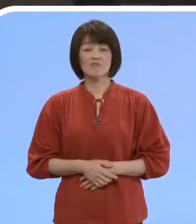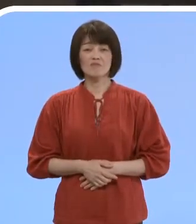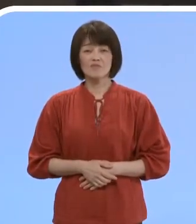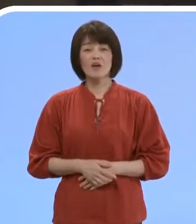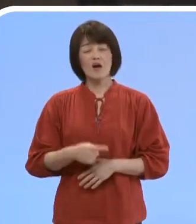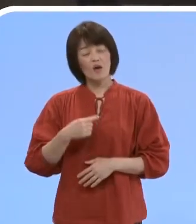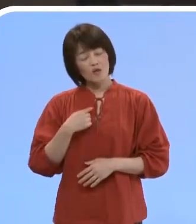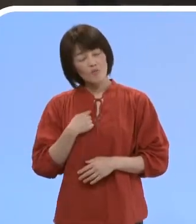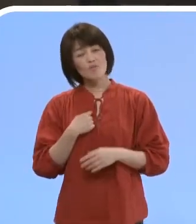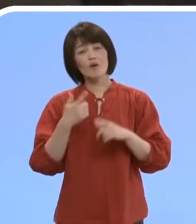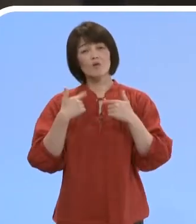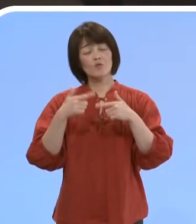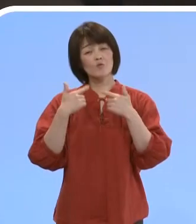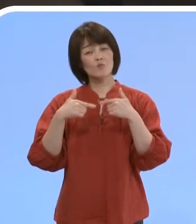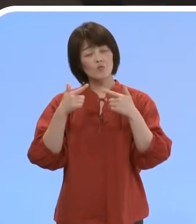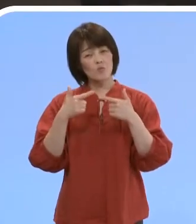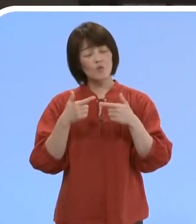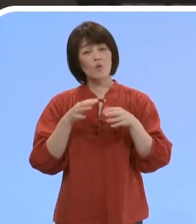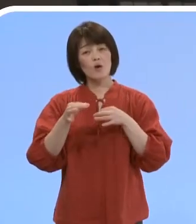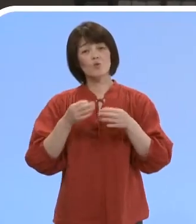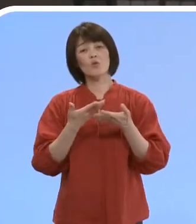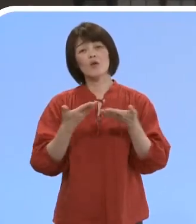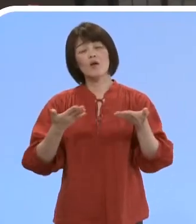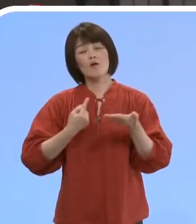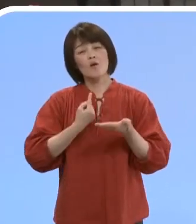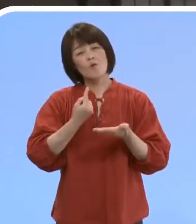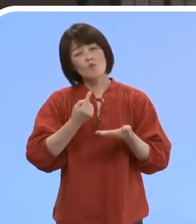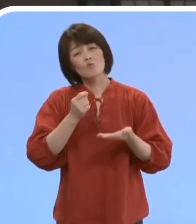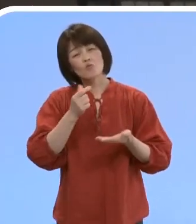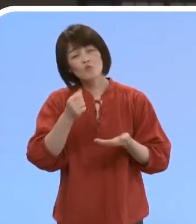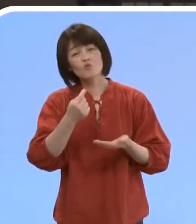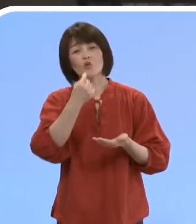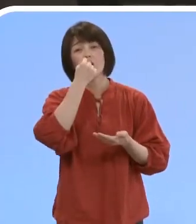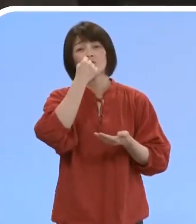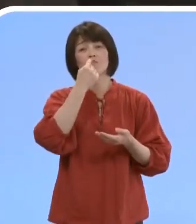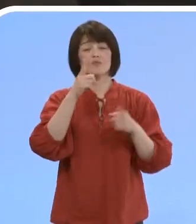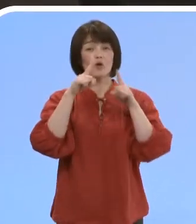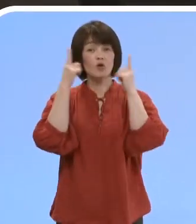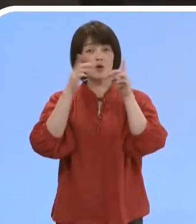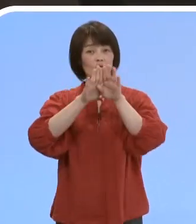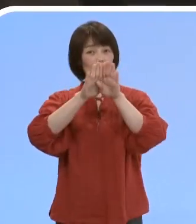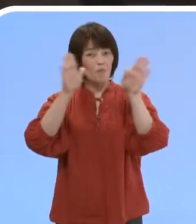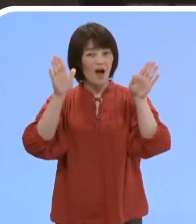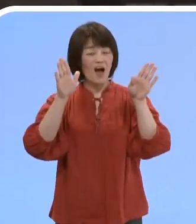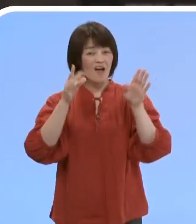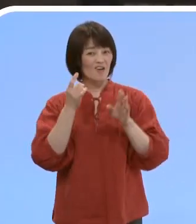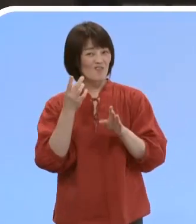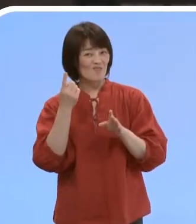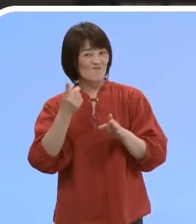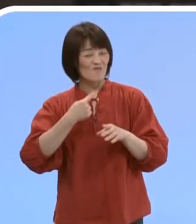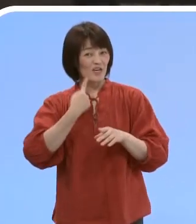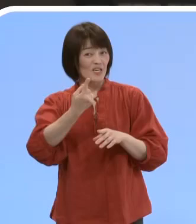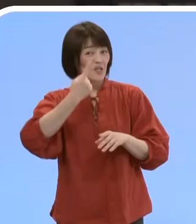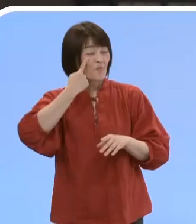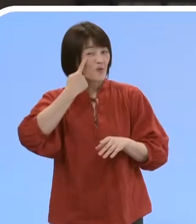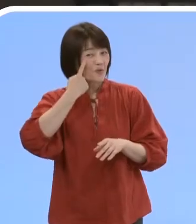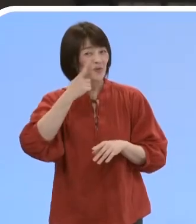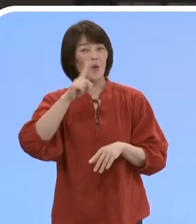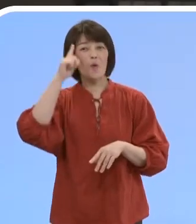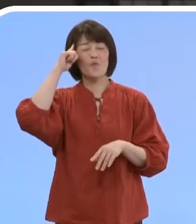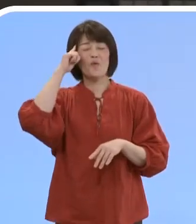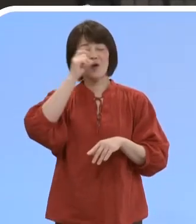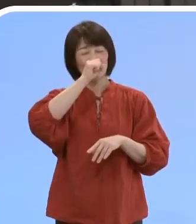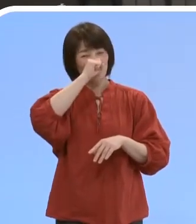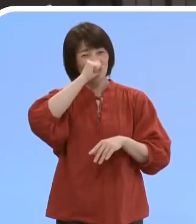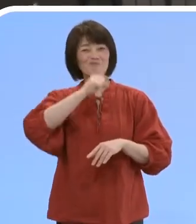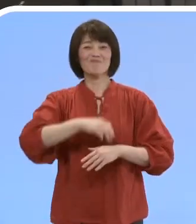なかあの商店街来ることなくって、うん、なのでこういうイベントしてもらえると乗るきっかけになっていい